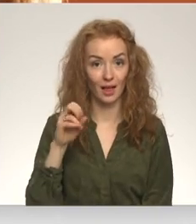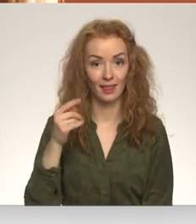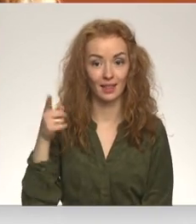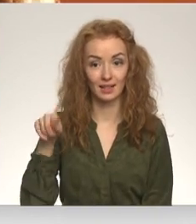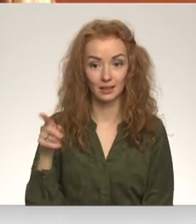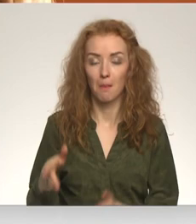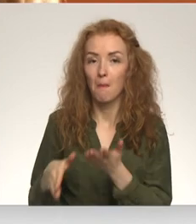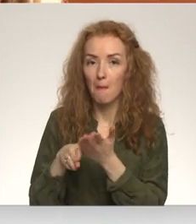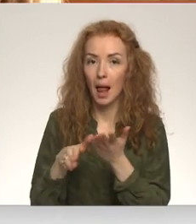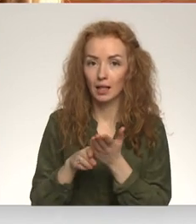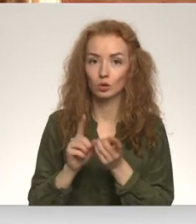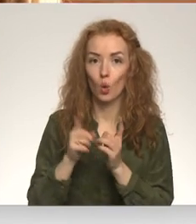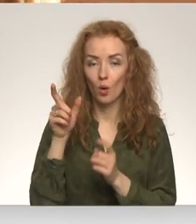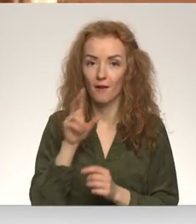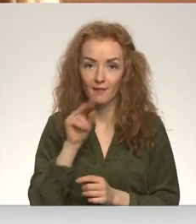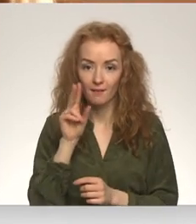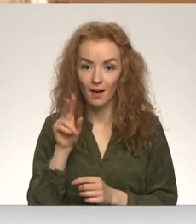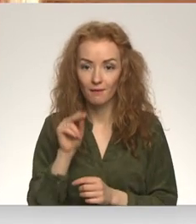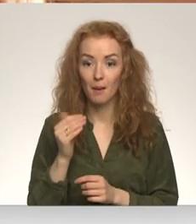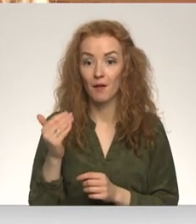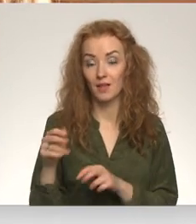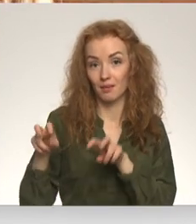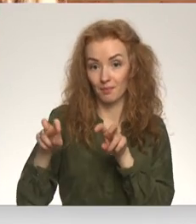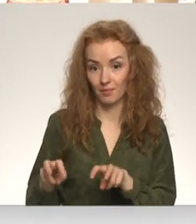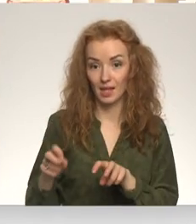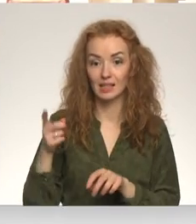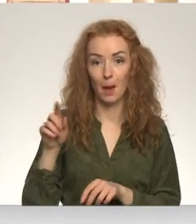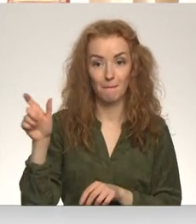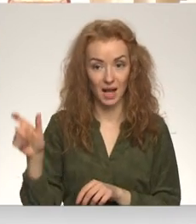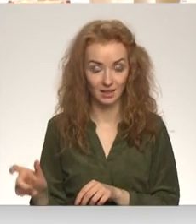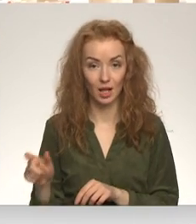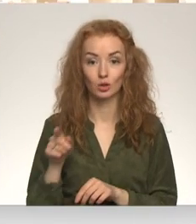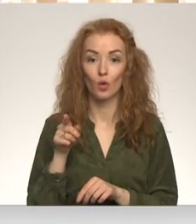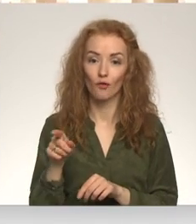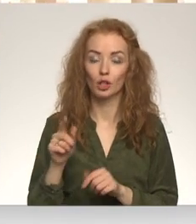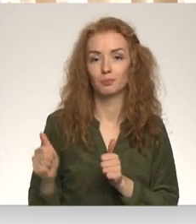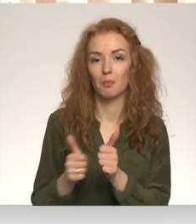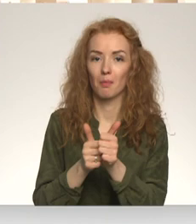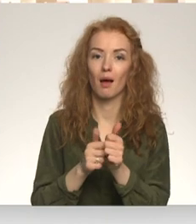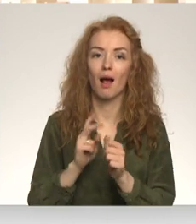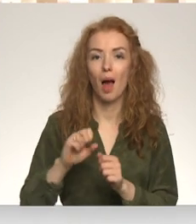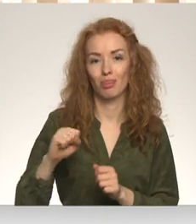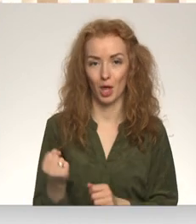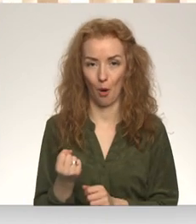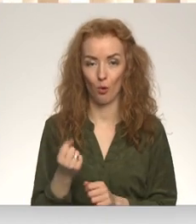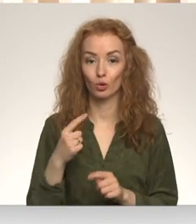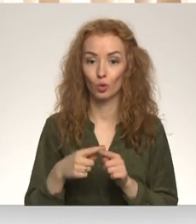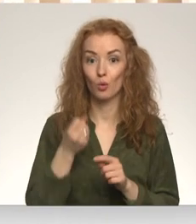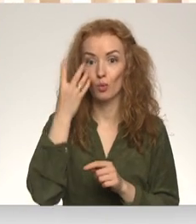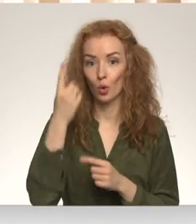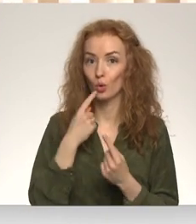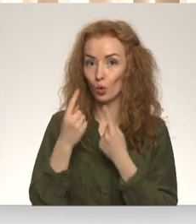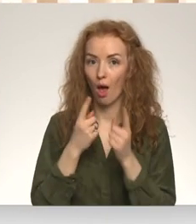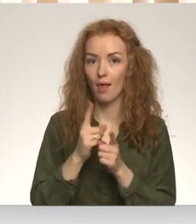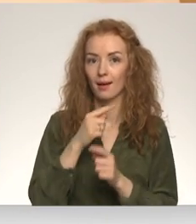saprast skolotāja palīdzi Aija, bet viņa sola biedrs ir Sebastians, kurš ir kā mentors vai vienkārši Denisa draugs, joprot sazināties